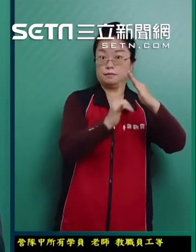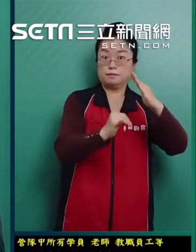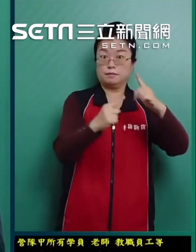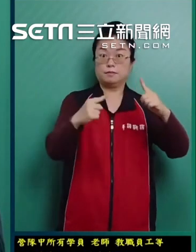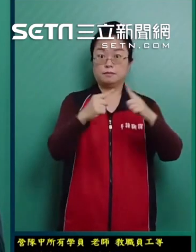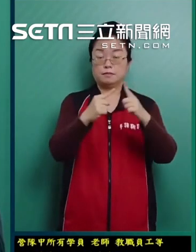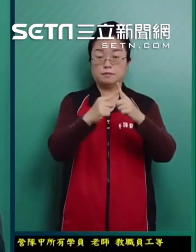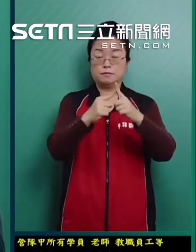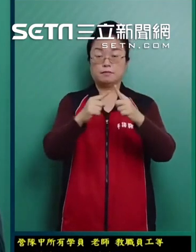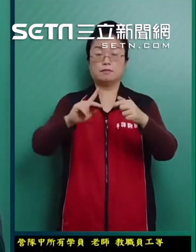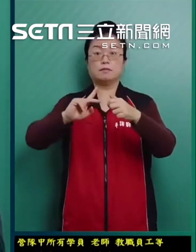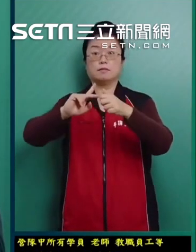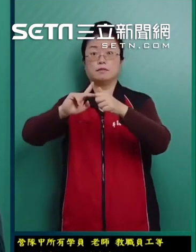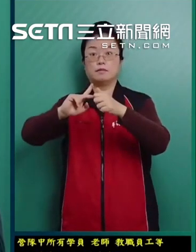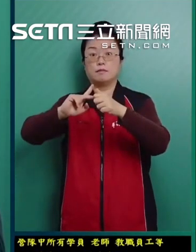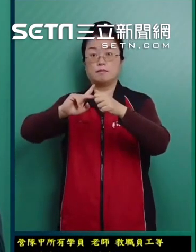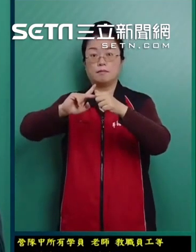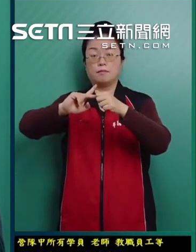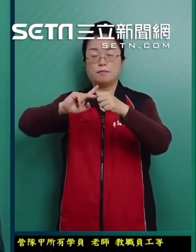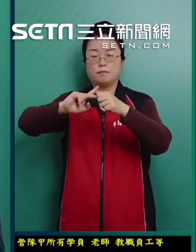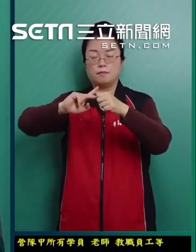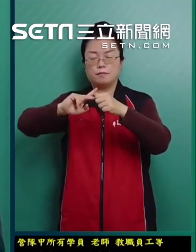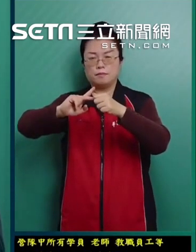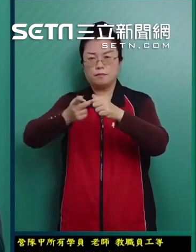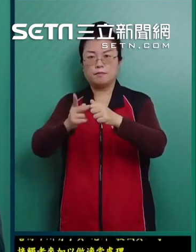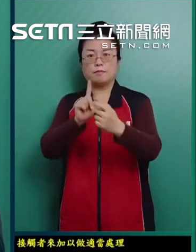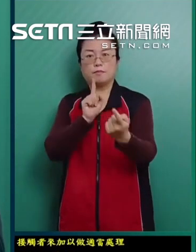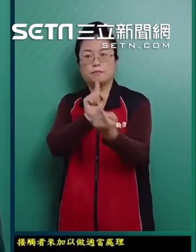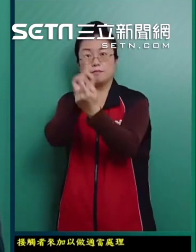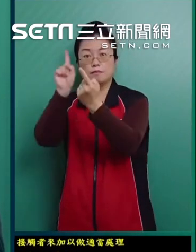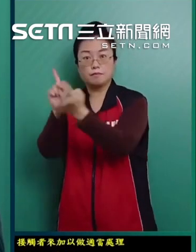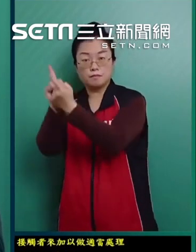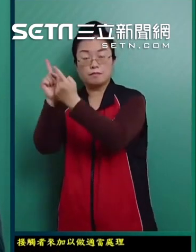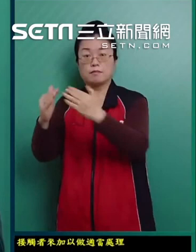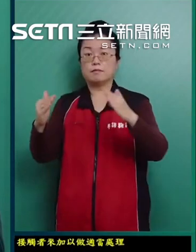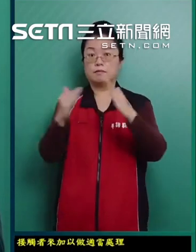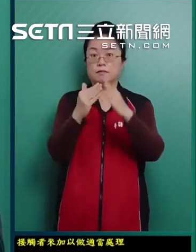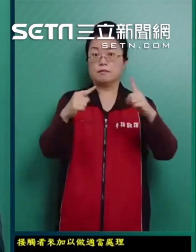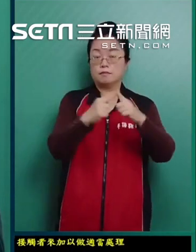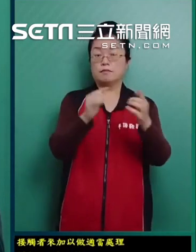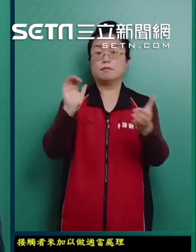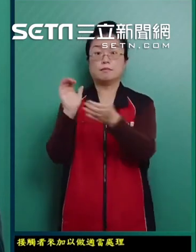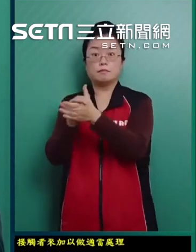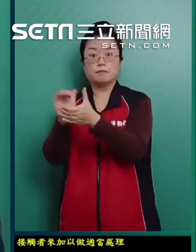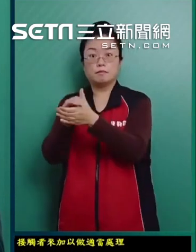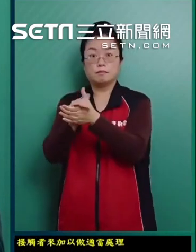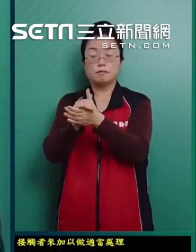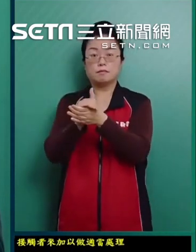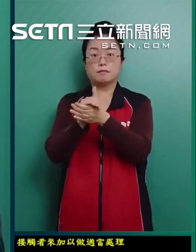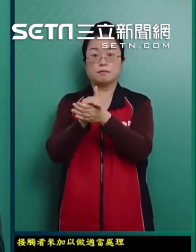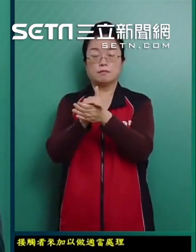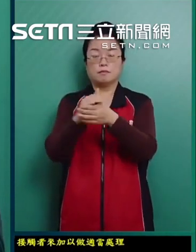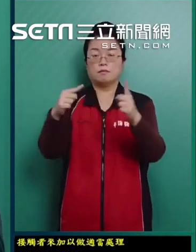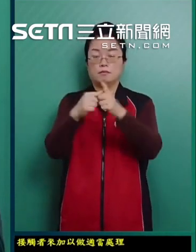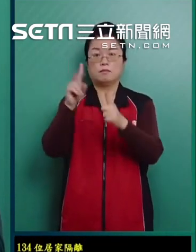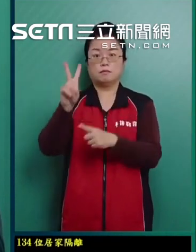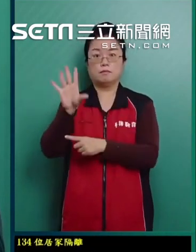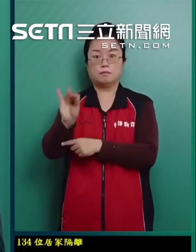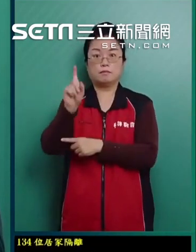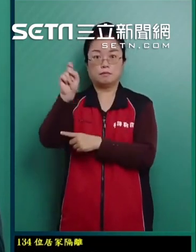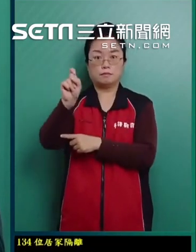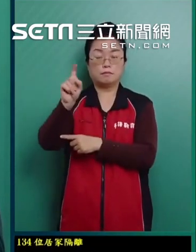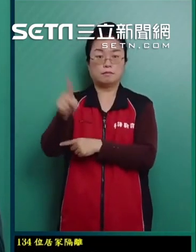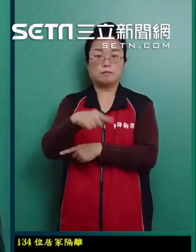他的接触者跟其他的他的家属跟家人跟朋友，那总共有210位，也